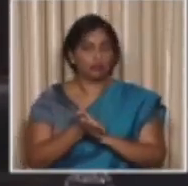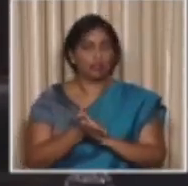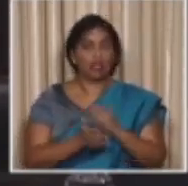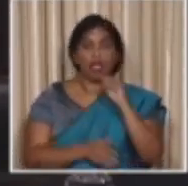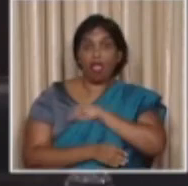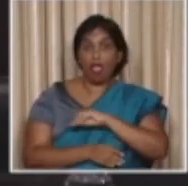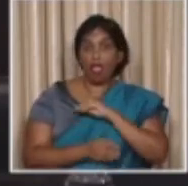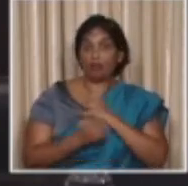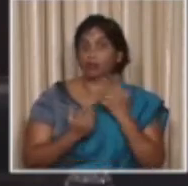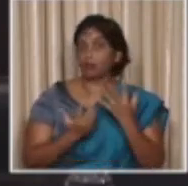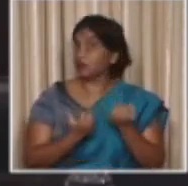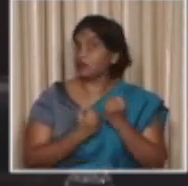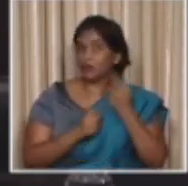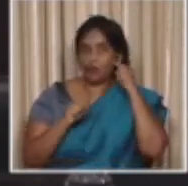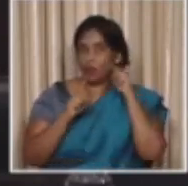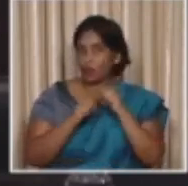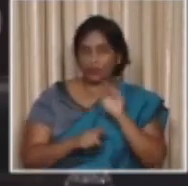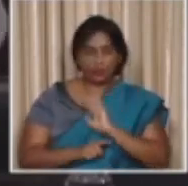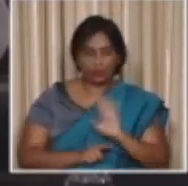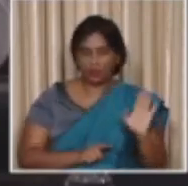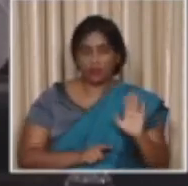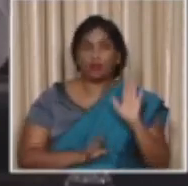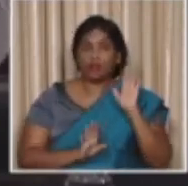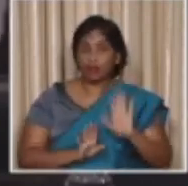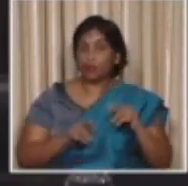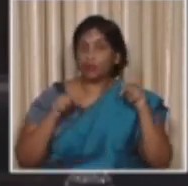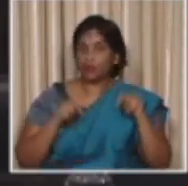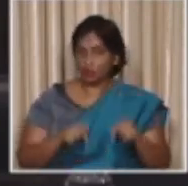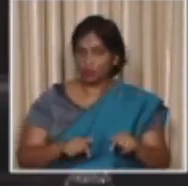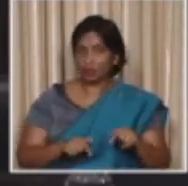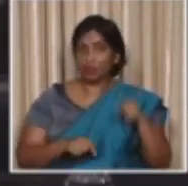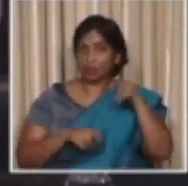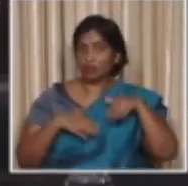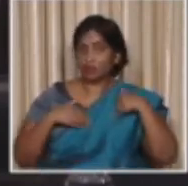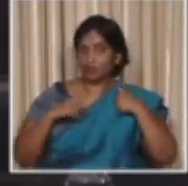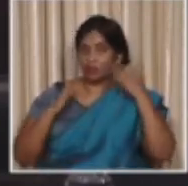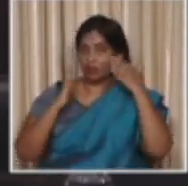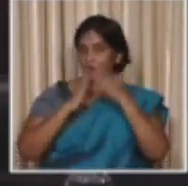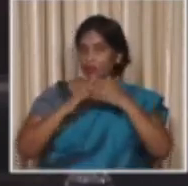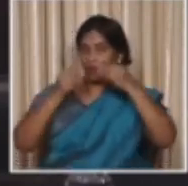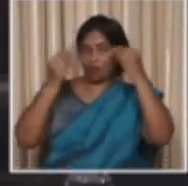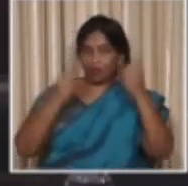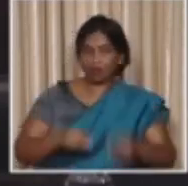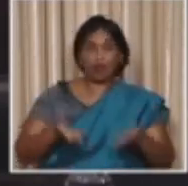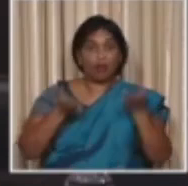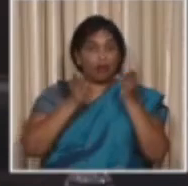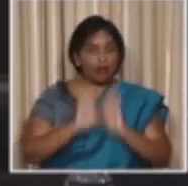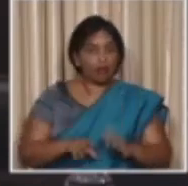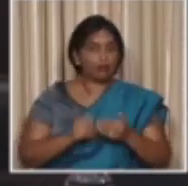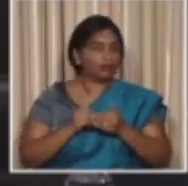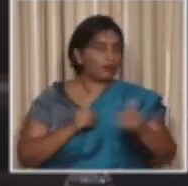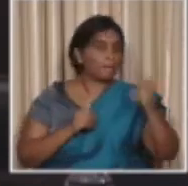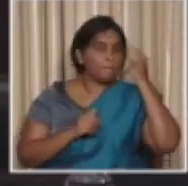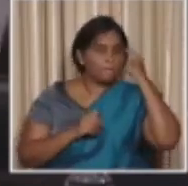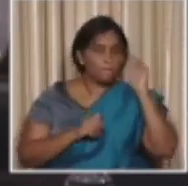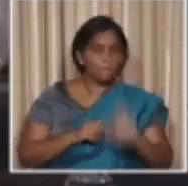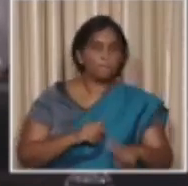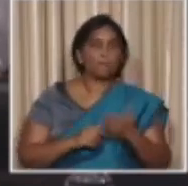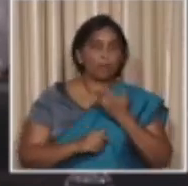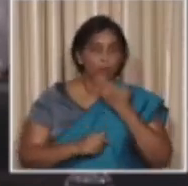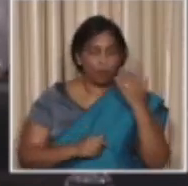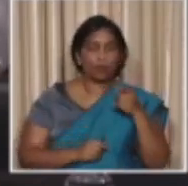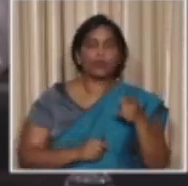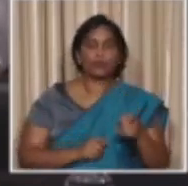ආදායම් මාර්ගයක් ඉලක්ක කරලා නෙමෙයි. හැබැයි අද ඔබතුමාලා සෞඛ්‍ය පද්ධතිය වටලා අවසානයේ තල්ලු කරන්නේ මේකත් පුළුවන්